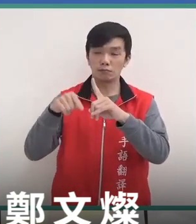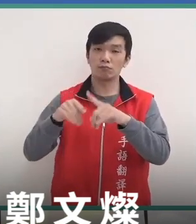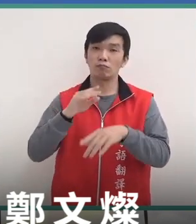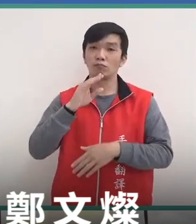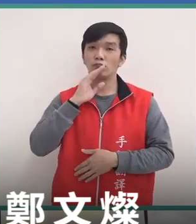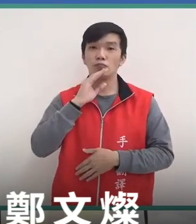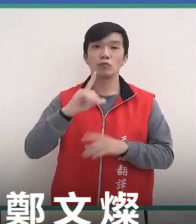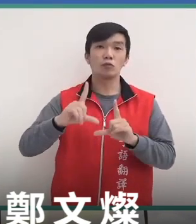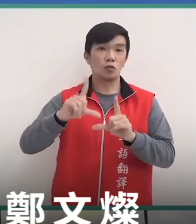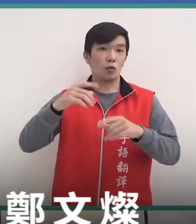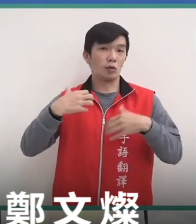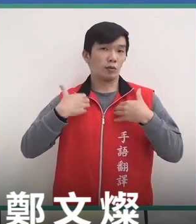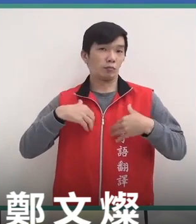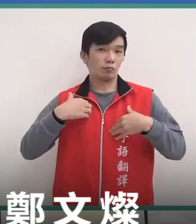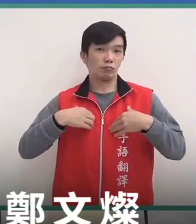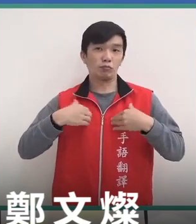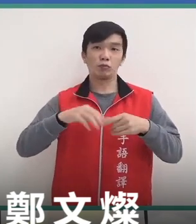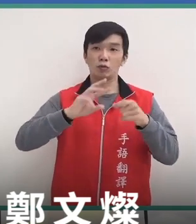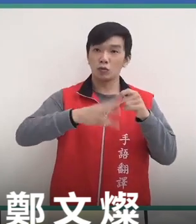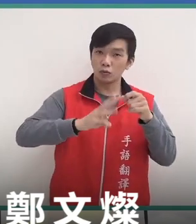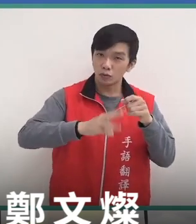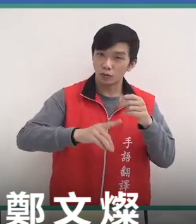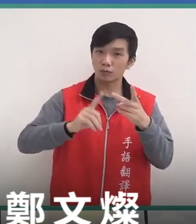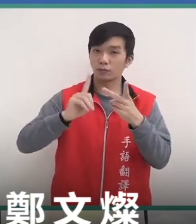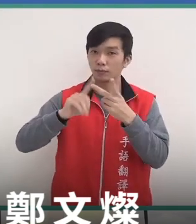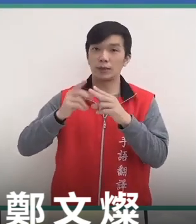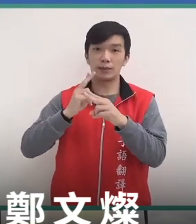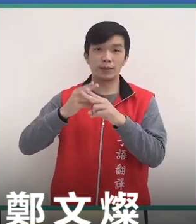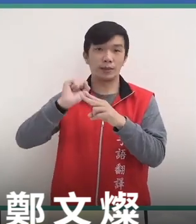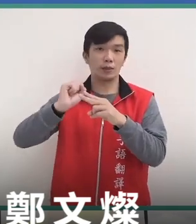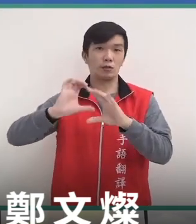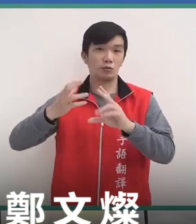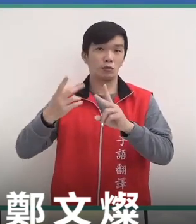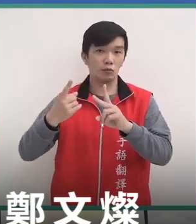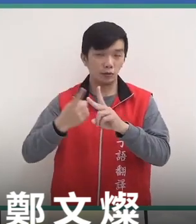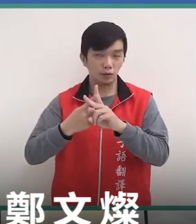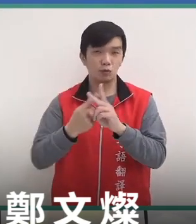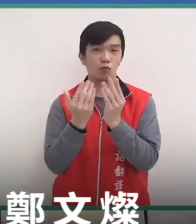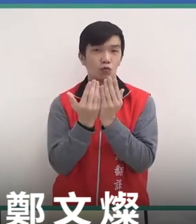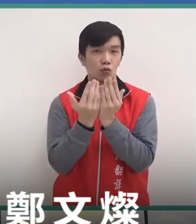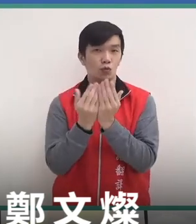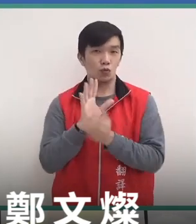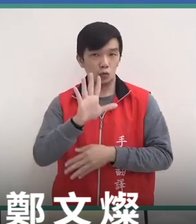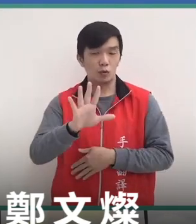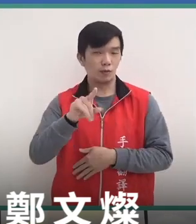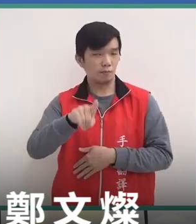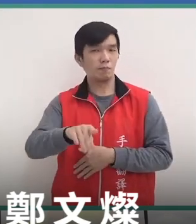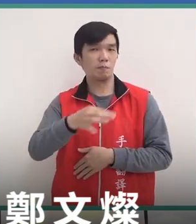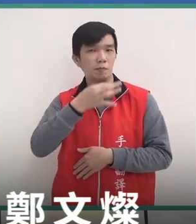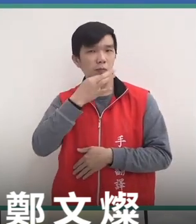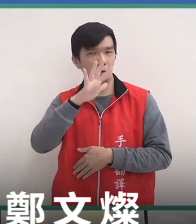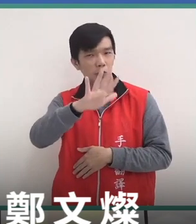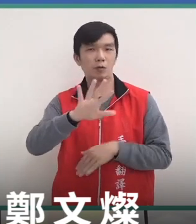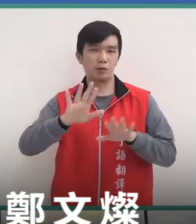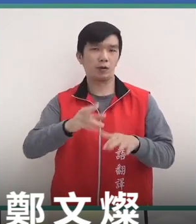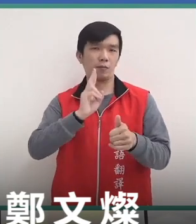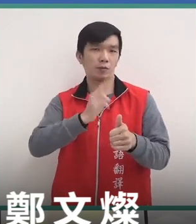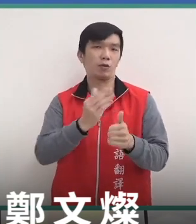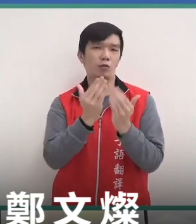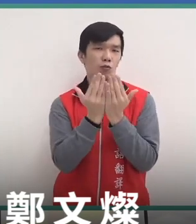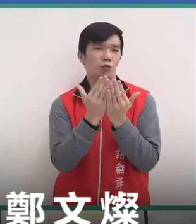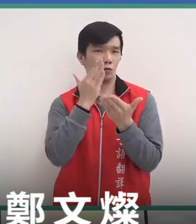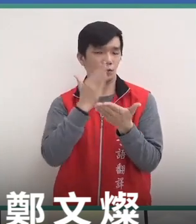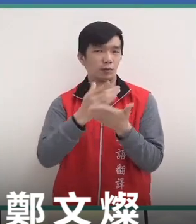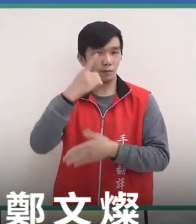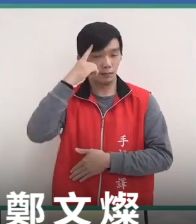以及信义国小那就读，那这两个学校就预防性停课一天，那中立高商全